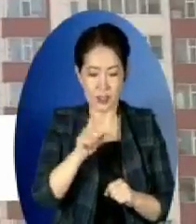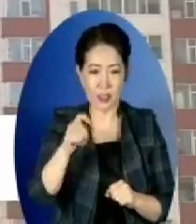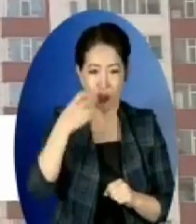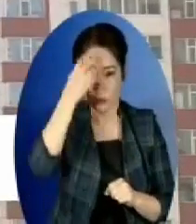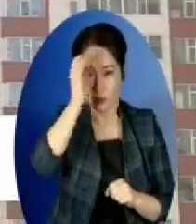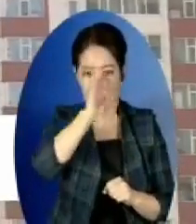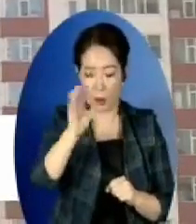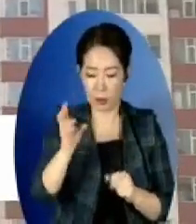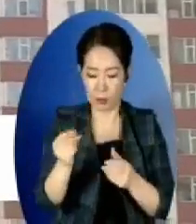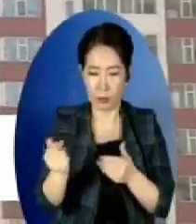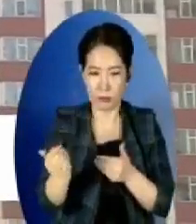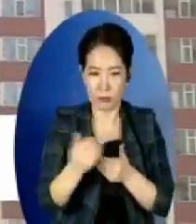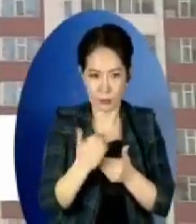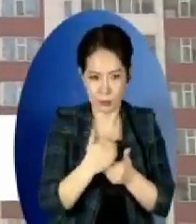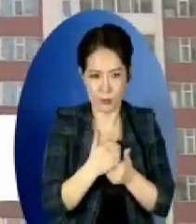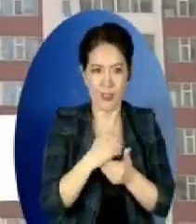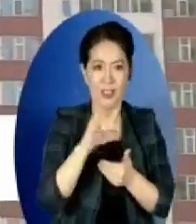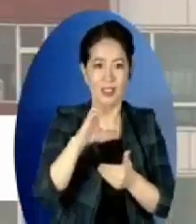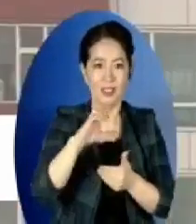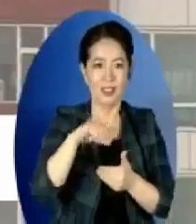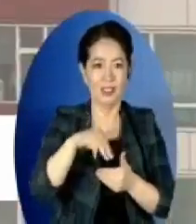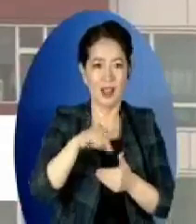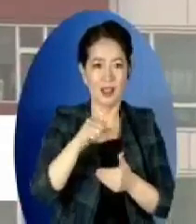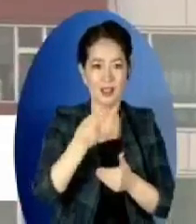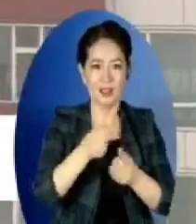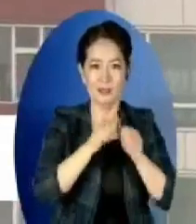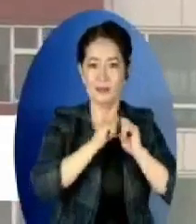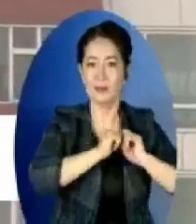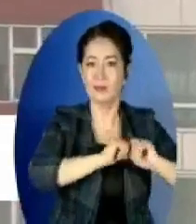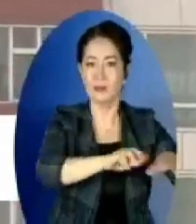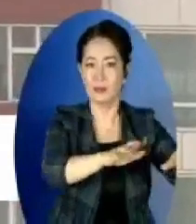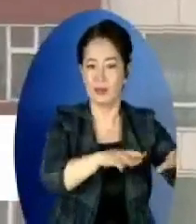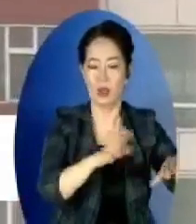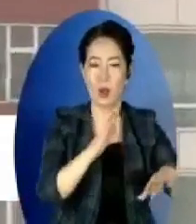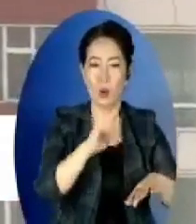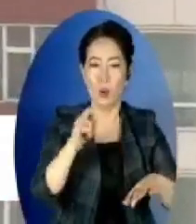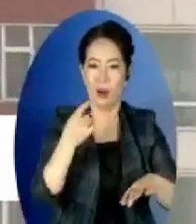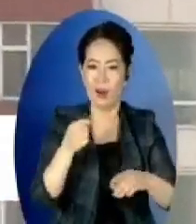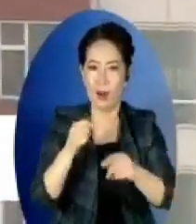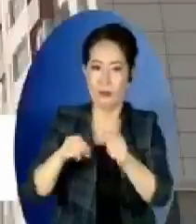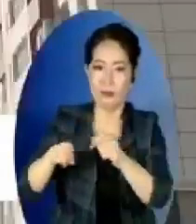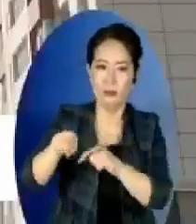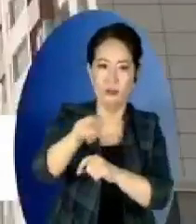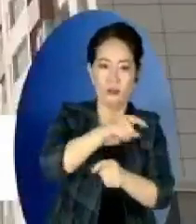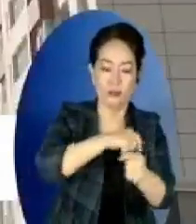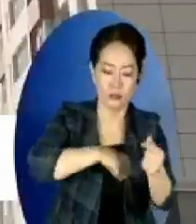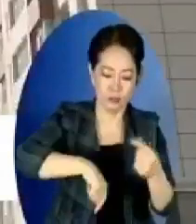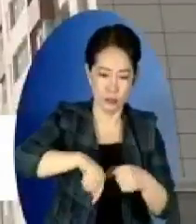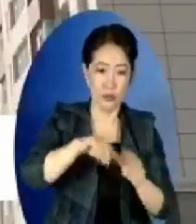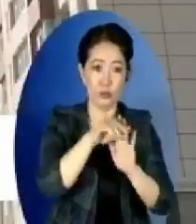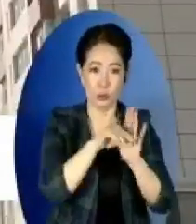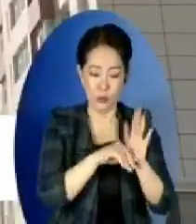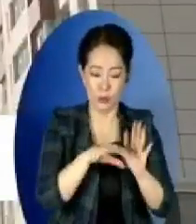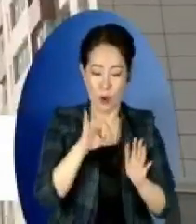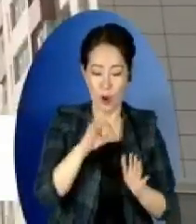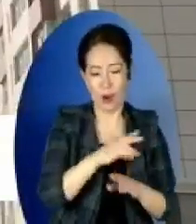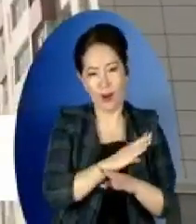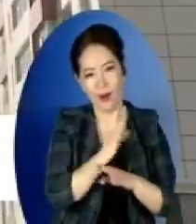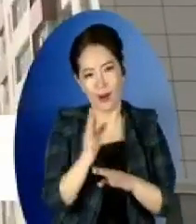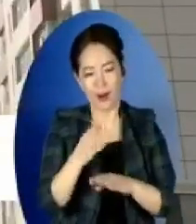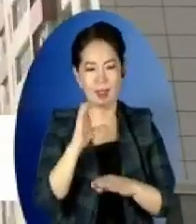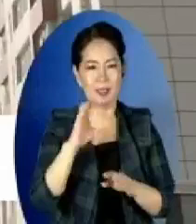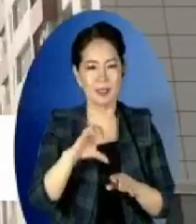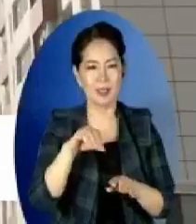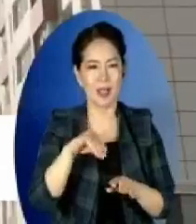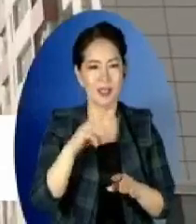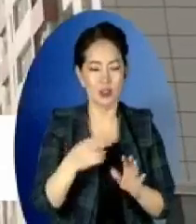компани төвлөрүүлсэн орлогоо станцууд руу тушааж, цаашлаад уурхаарууд руу орлогоо шилжүүлдэг журамтай. Онгор сар дулааны сүлжээ компани станцуудад